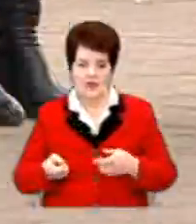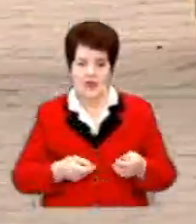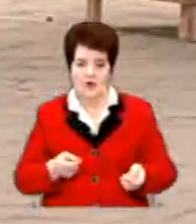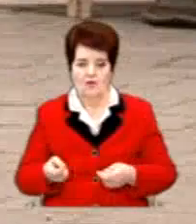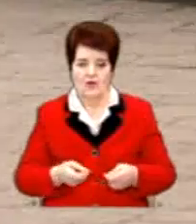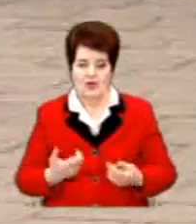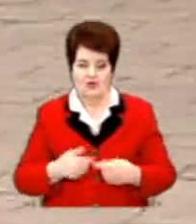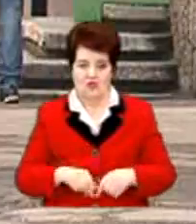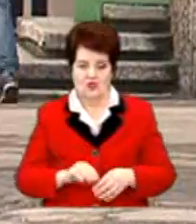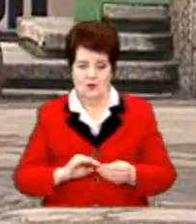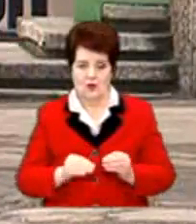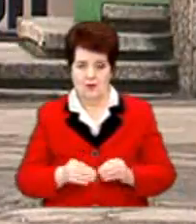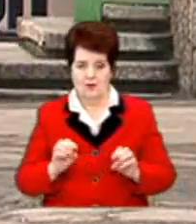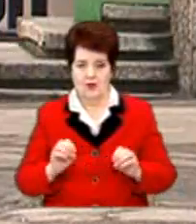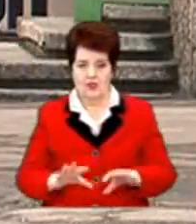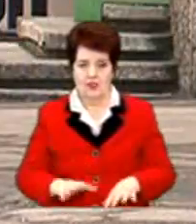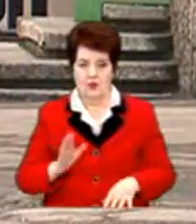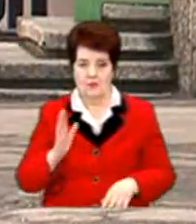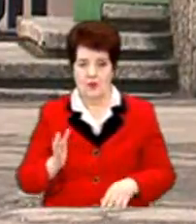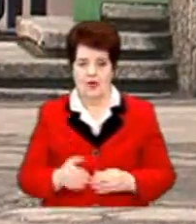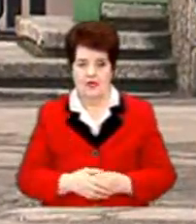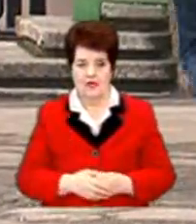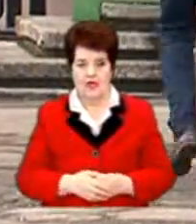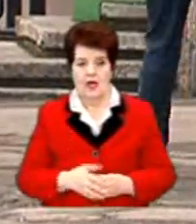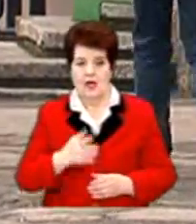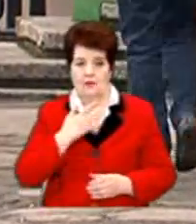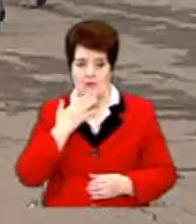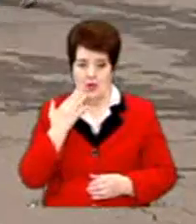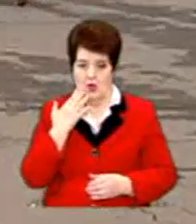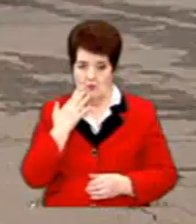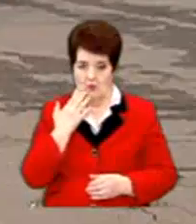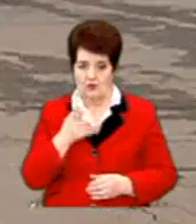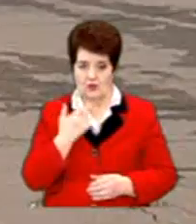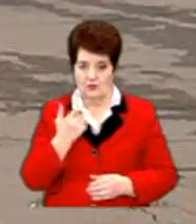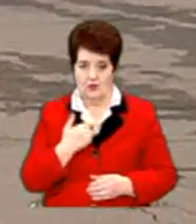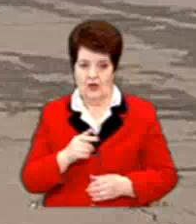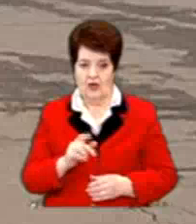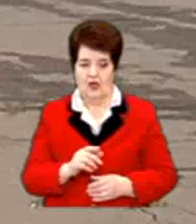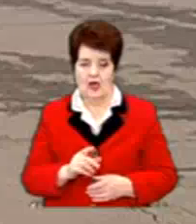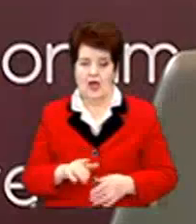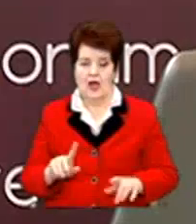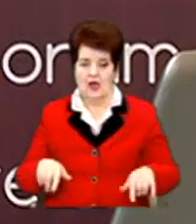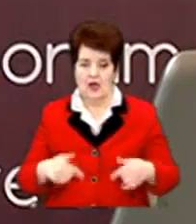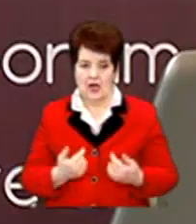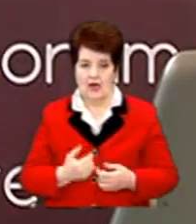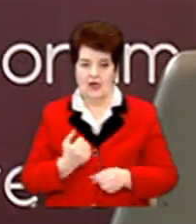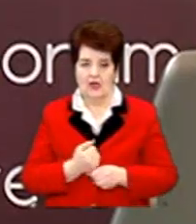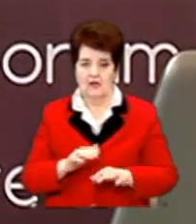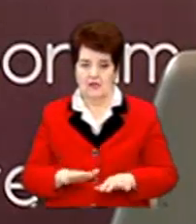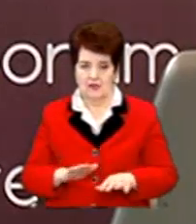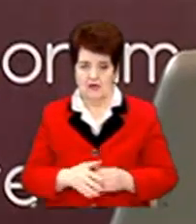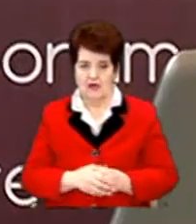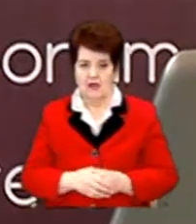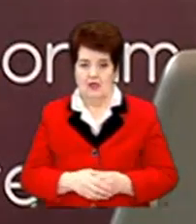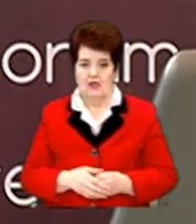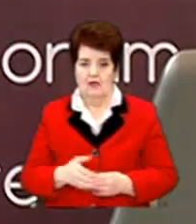ca aceste probleme să fie rezolvate cu prioritate. Cei mai mulți spun că e vorba de crearea de locuri de muncă, deci pe lângă faptul că